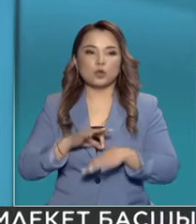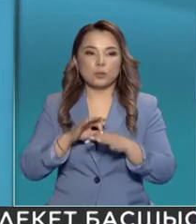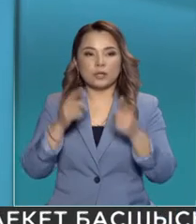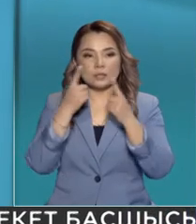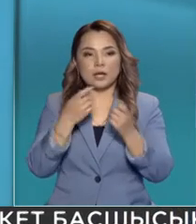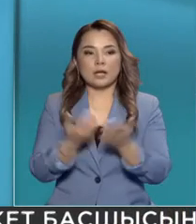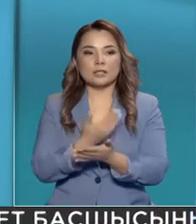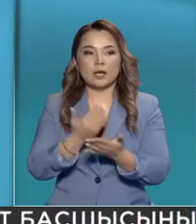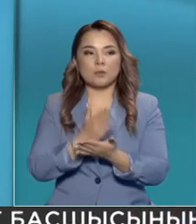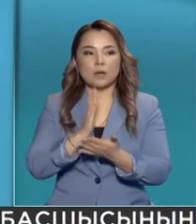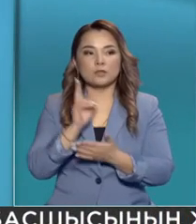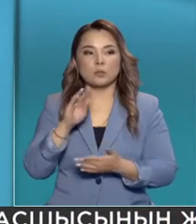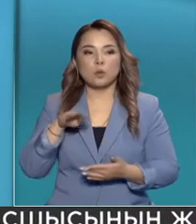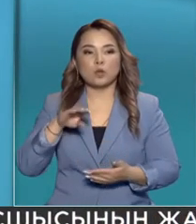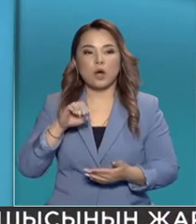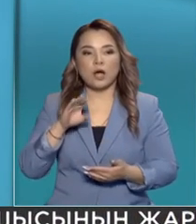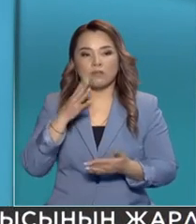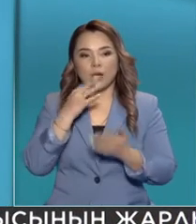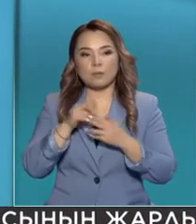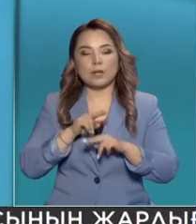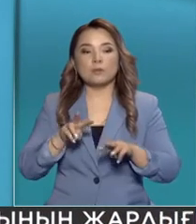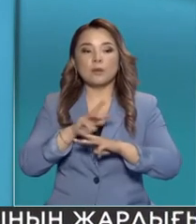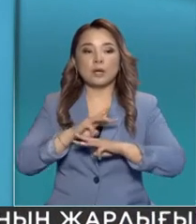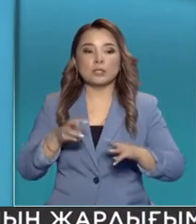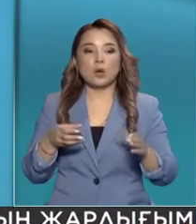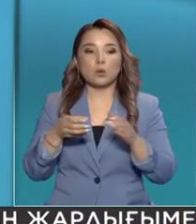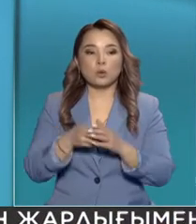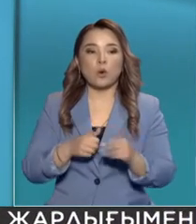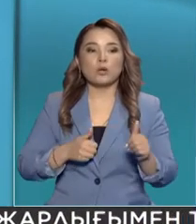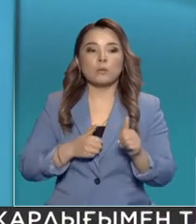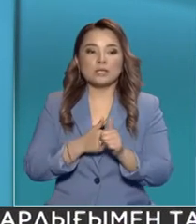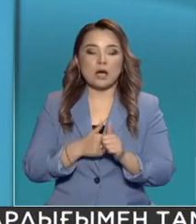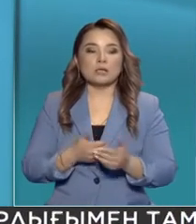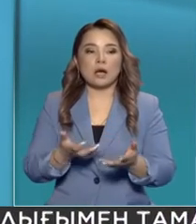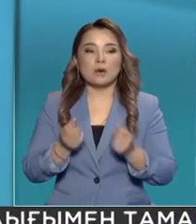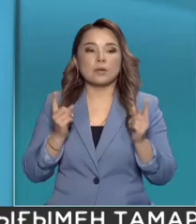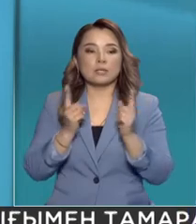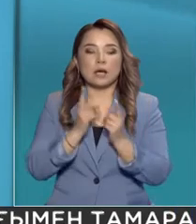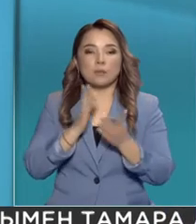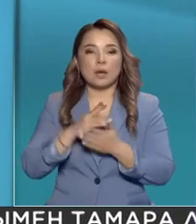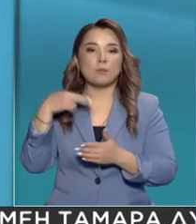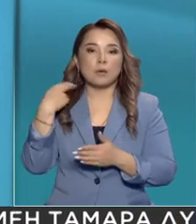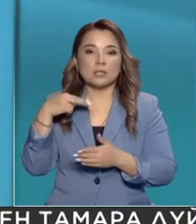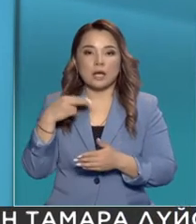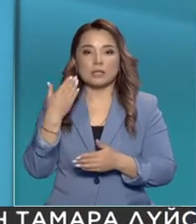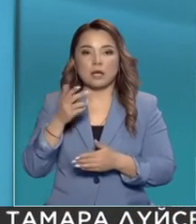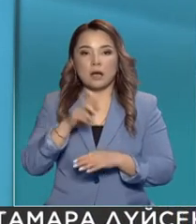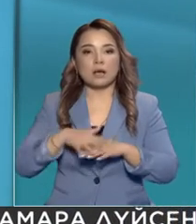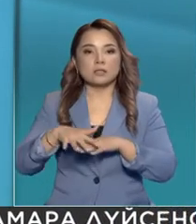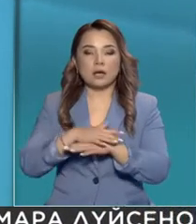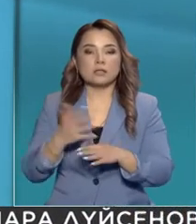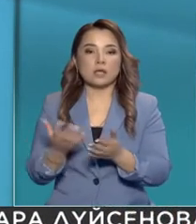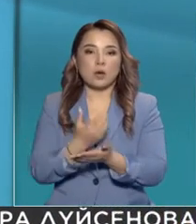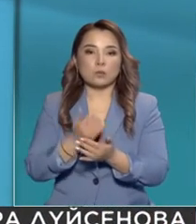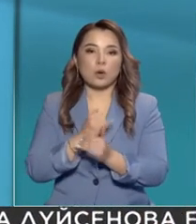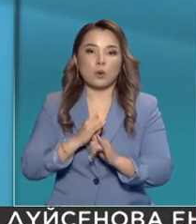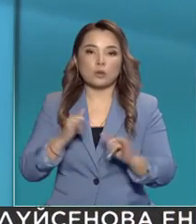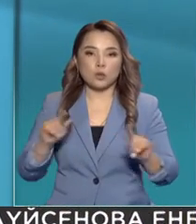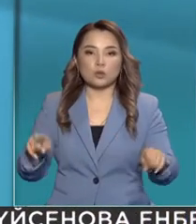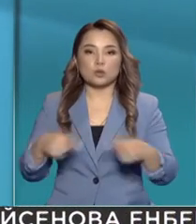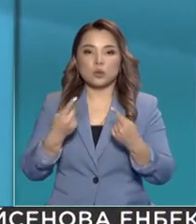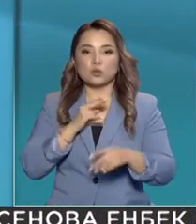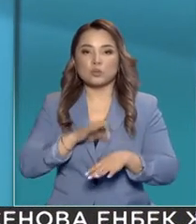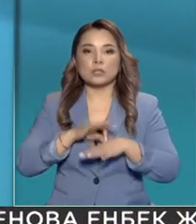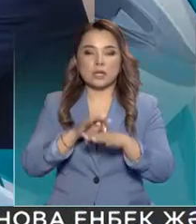Мемлекет басшысы Қасым-Жомарт Тоқаев премьер-министрдің орынбасарын қабылдады. Ералы Тоғжанов президентке халықтың табысын арттыру бағдарламасын жүзеге асыру